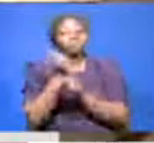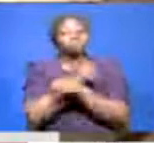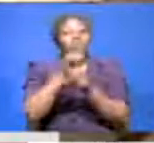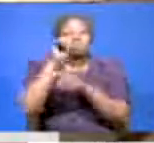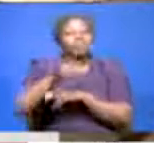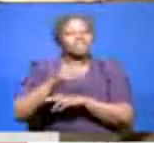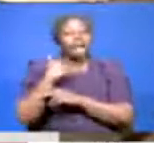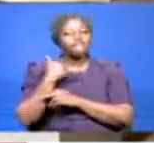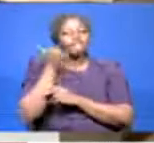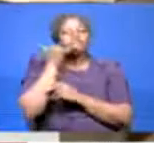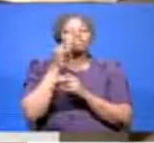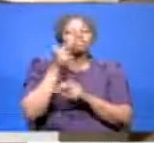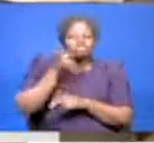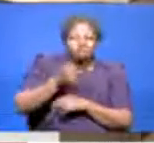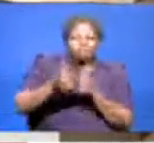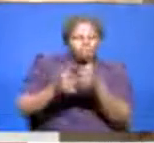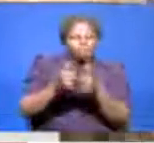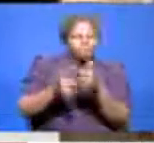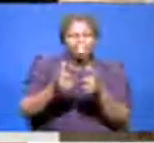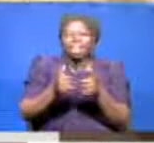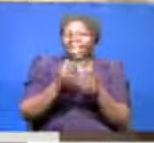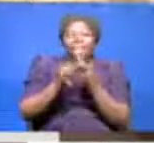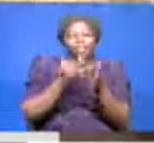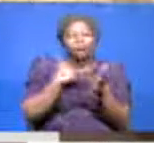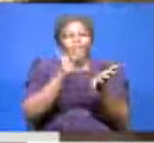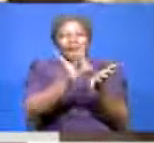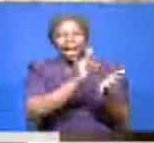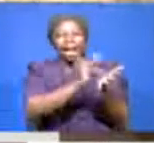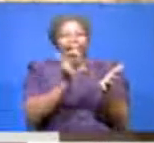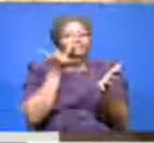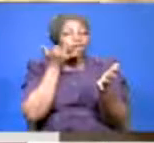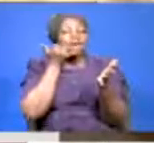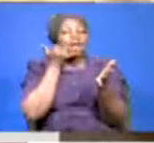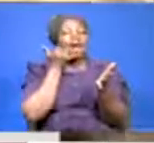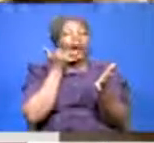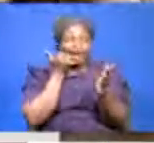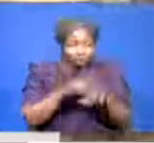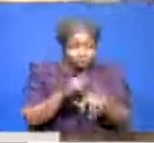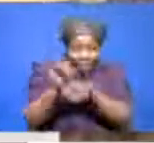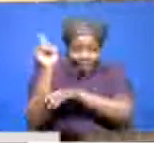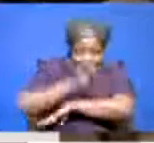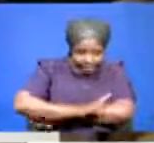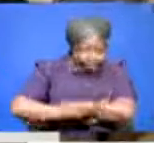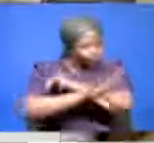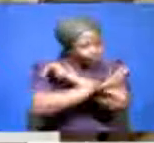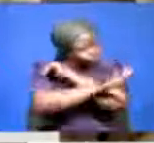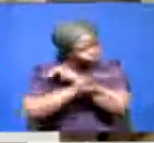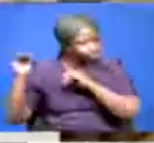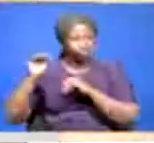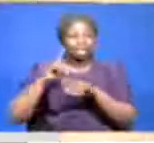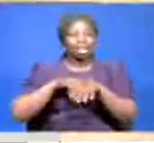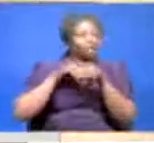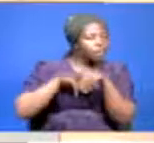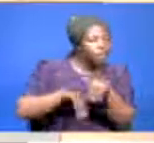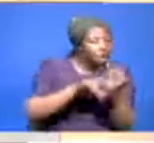mlikamwizi. Ukitembea na simu ya kawaida mchana, si usiku, unanyang'anywa wazi. Kifuatilio mtoto anakunywa